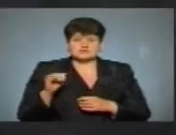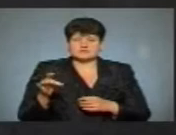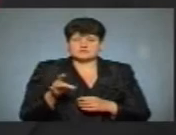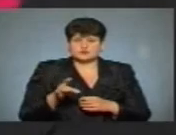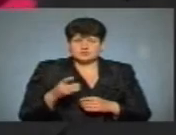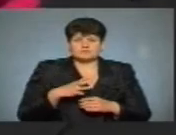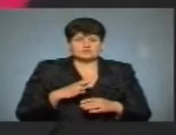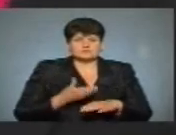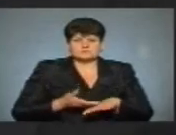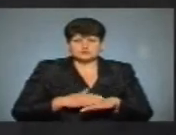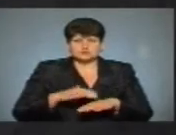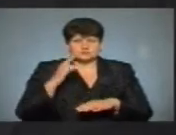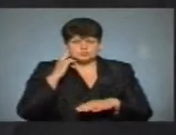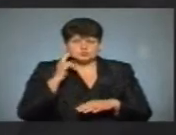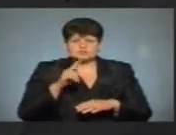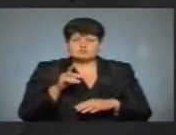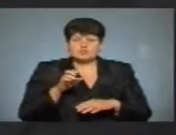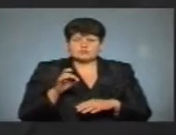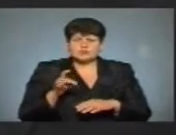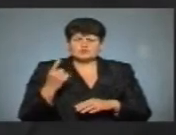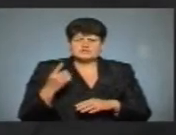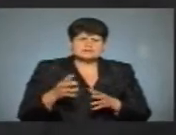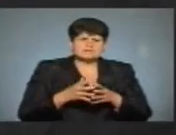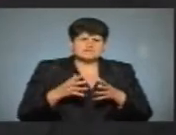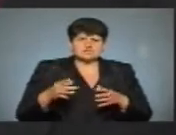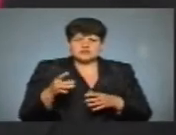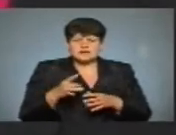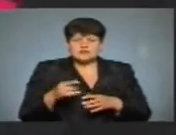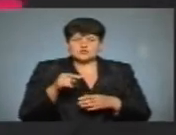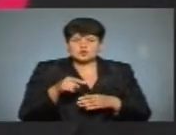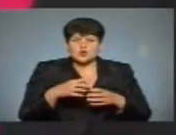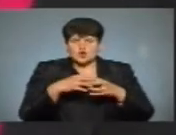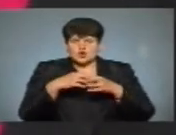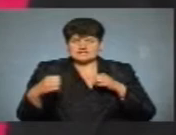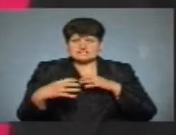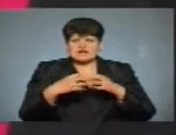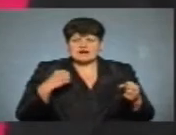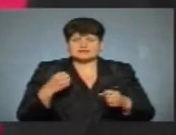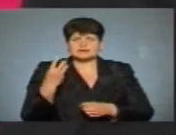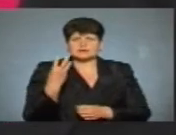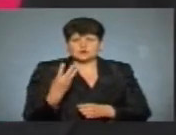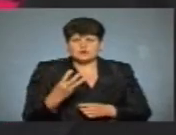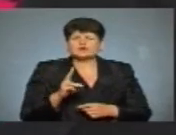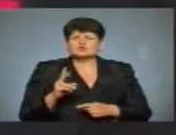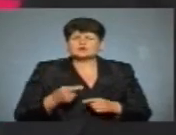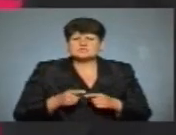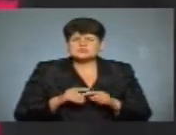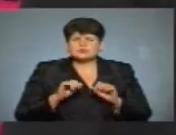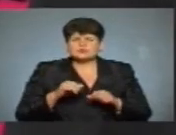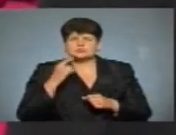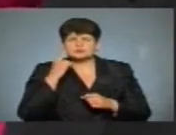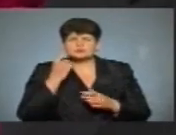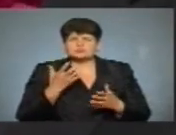було почути, що Зборівщину, один з найбільших районів, його розірвали на троє. Ну хто це таке може